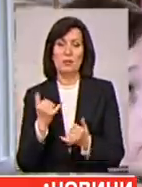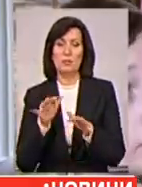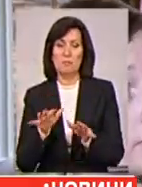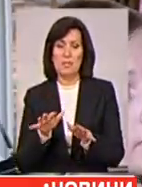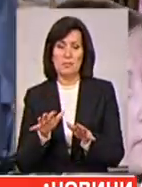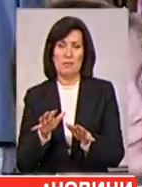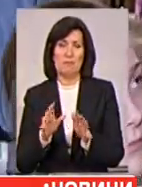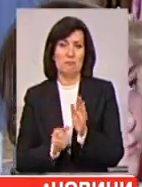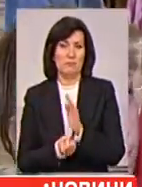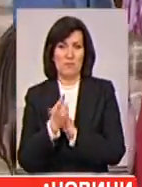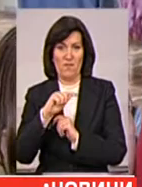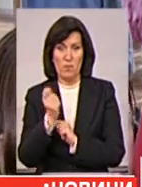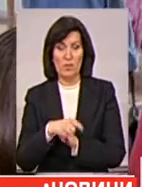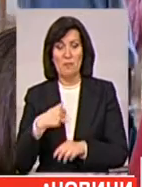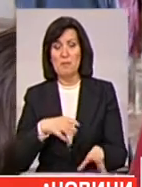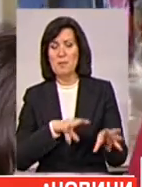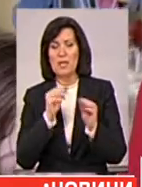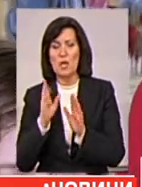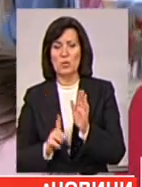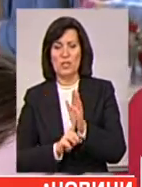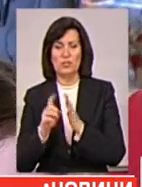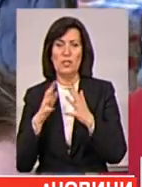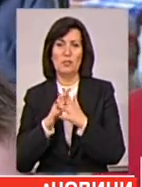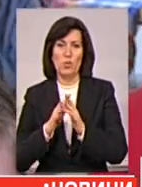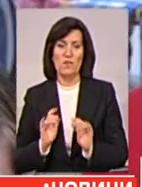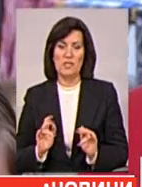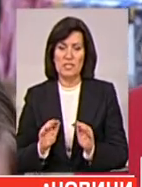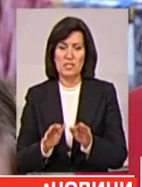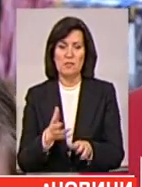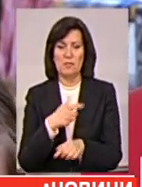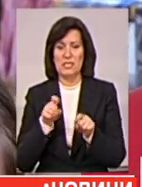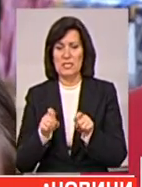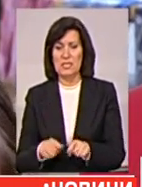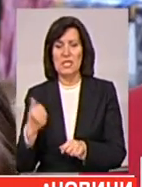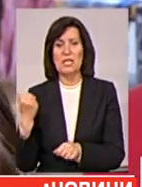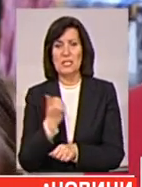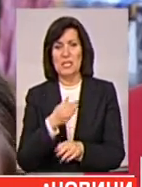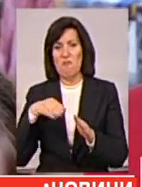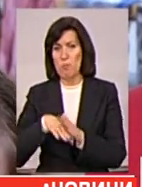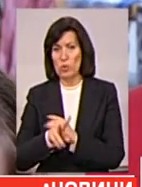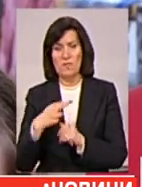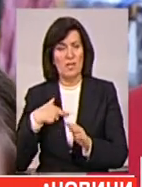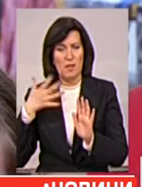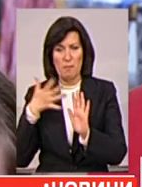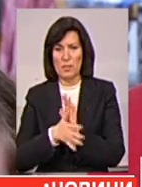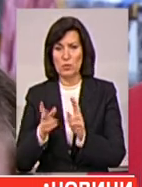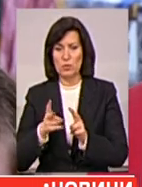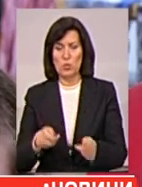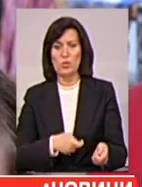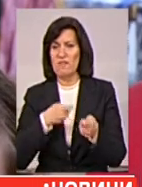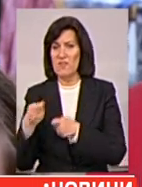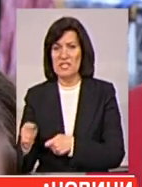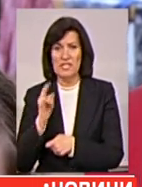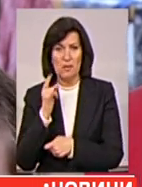місто охопила війна. Ми переїхали, як тільки почались бойові дії. Ми сиділи тиждень в підвалі. Я поняла, що потрібно вивозити